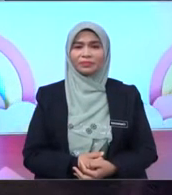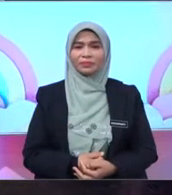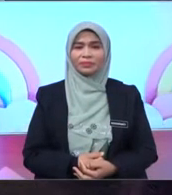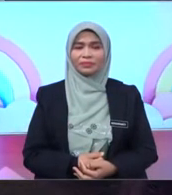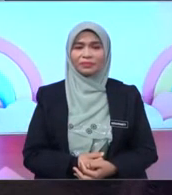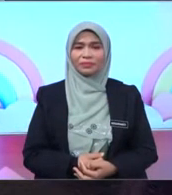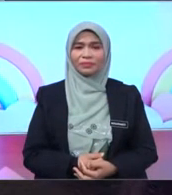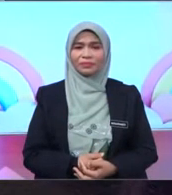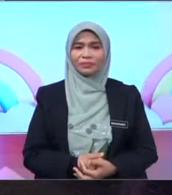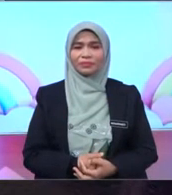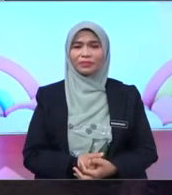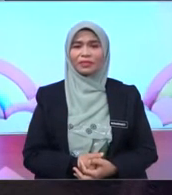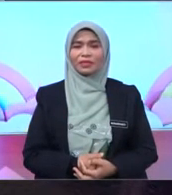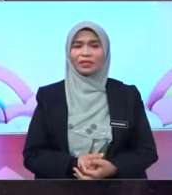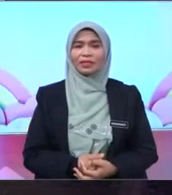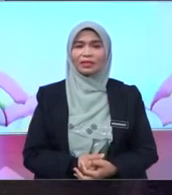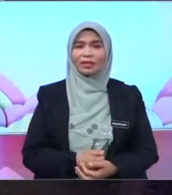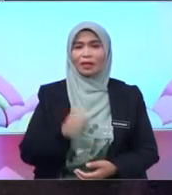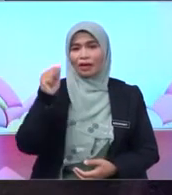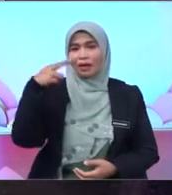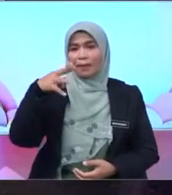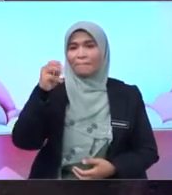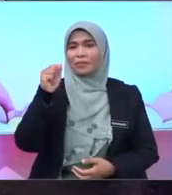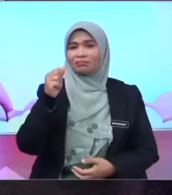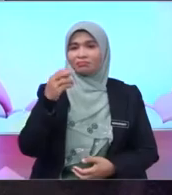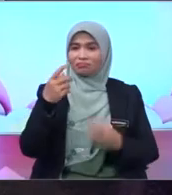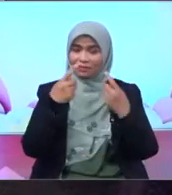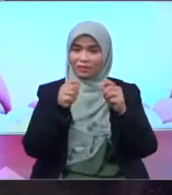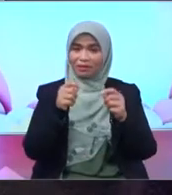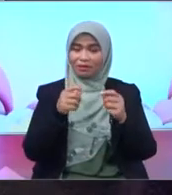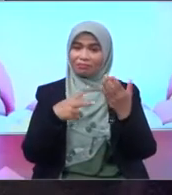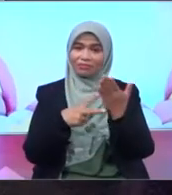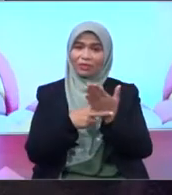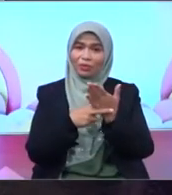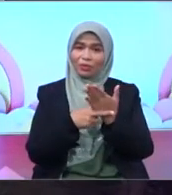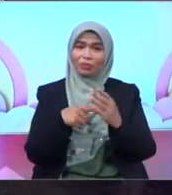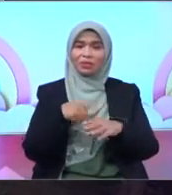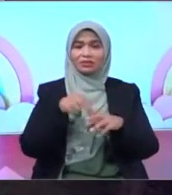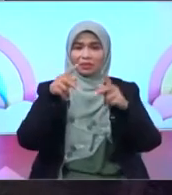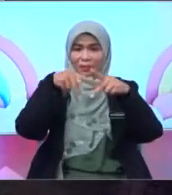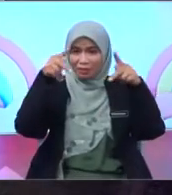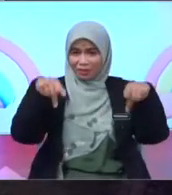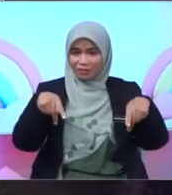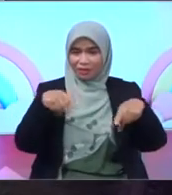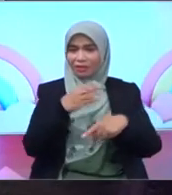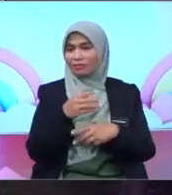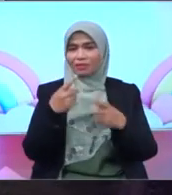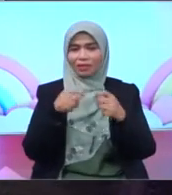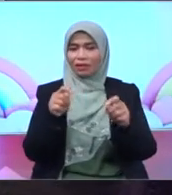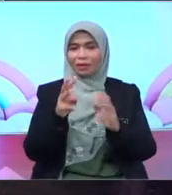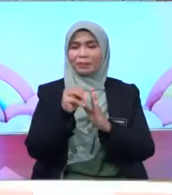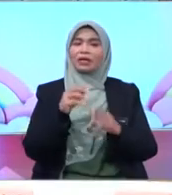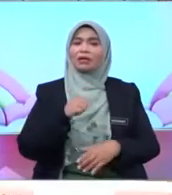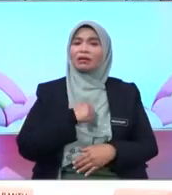hantu kita base terlebih dahulu ya Ahmad telah meniru semua sekop Reza air dan setelah mengakui